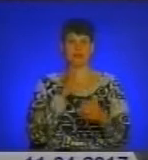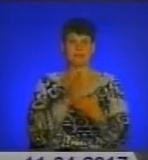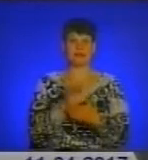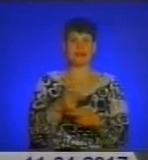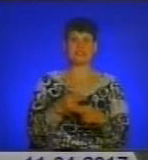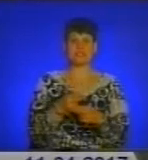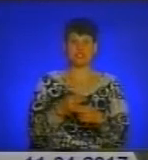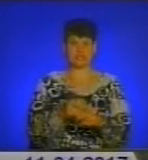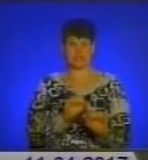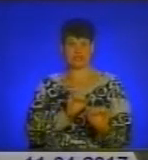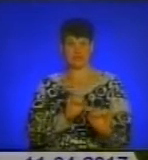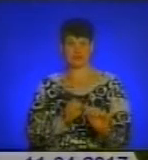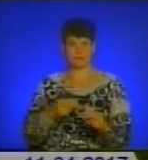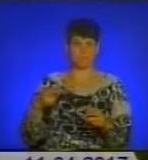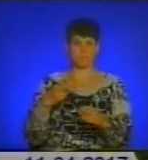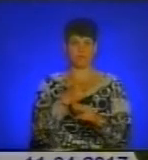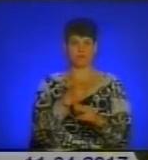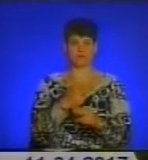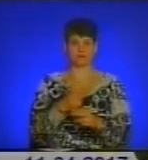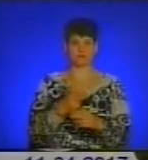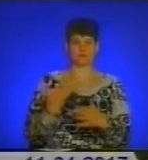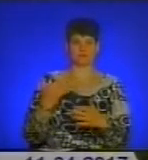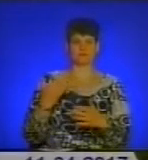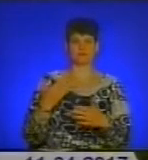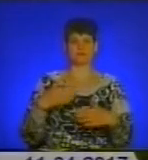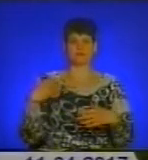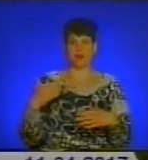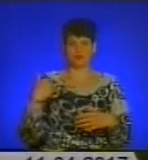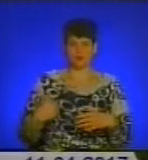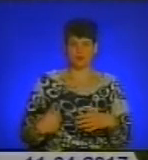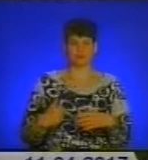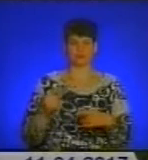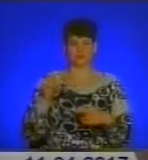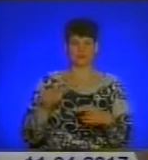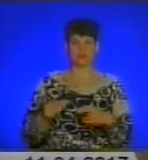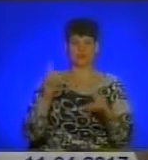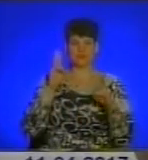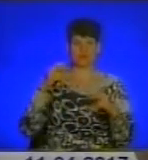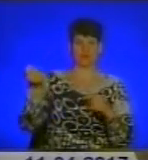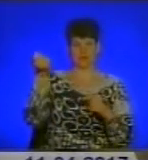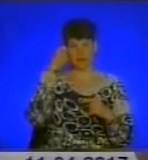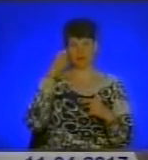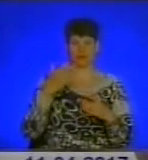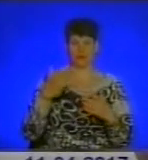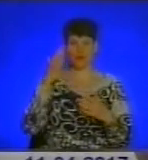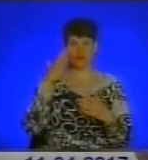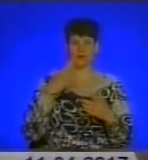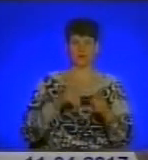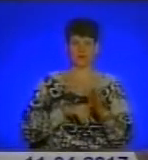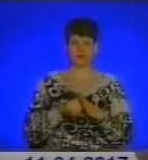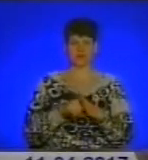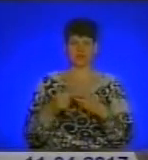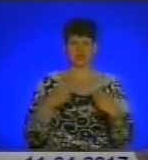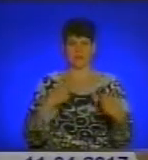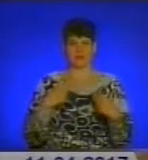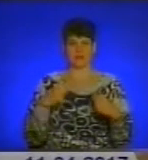ніж. Захищаючись, вона порізала ним правий бік нападника. Після цього невідомий вдарив її по голові. Почалася шарпанина, а далі чужинці